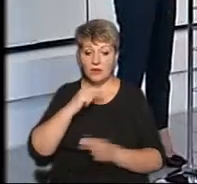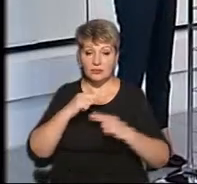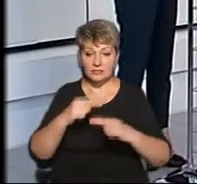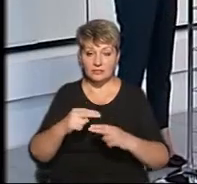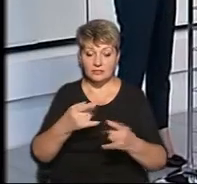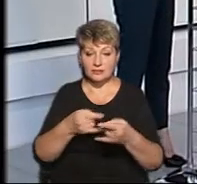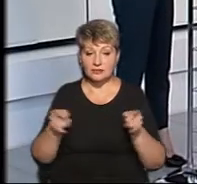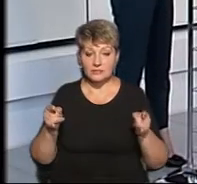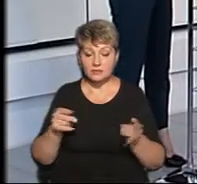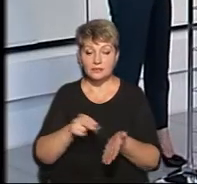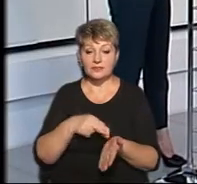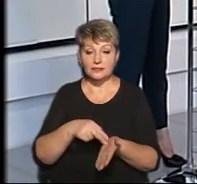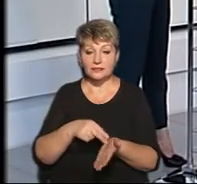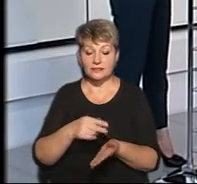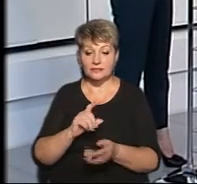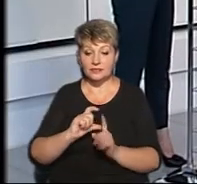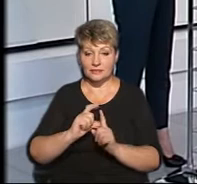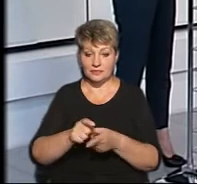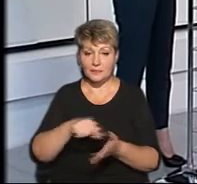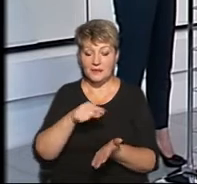Запитання від черкасців.